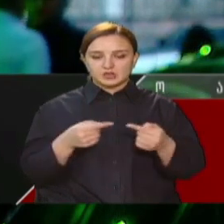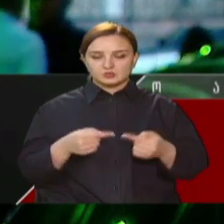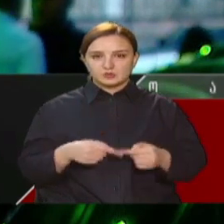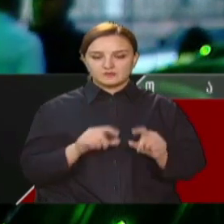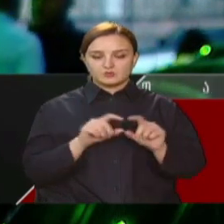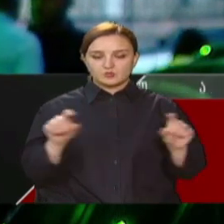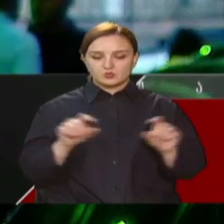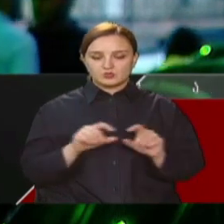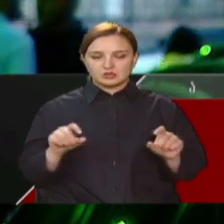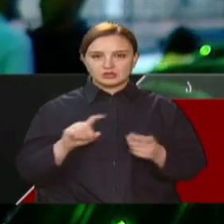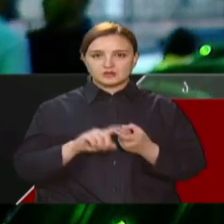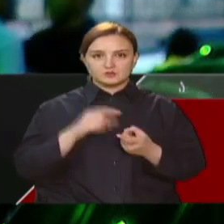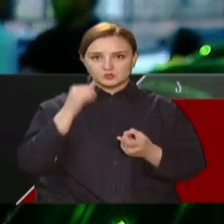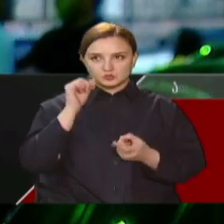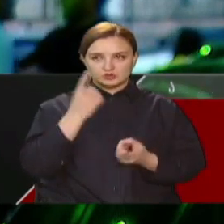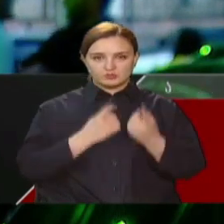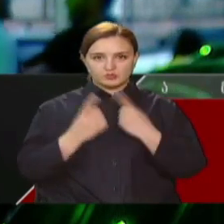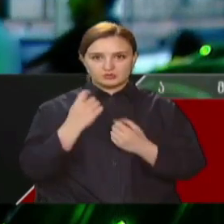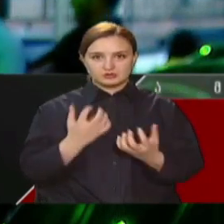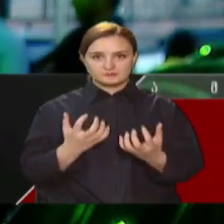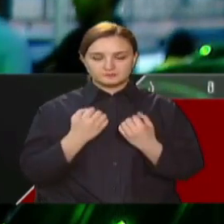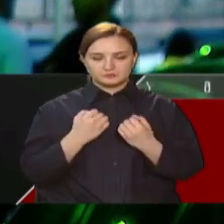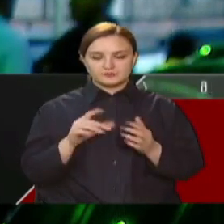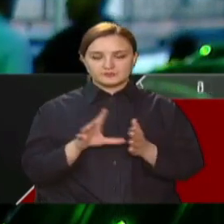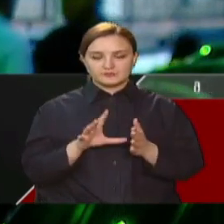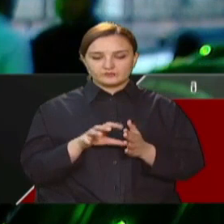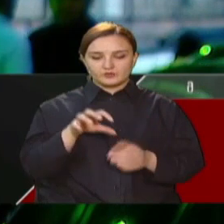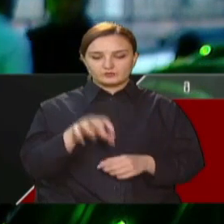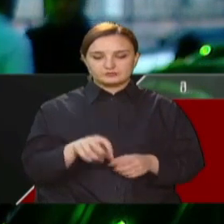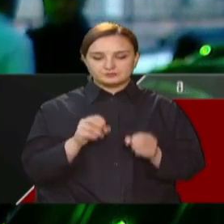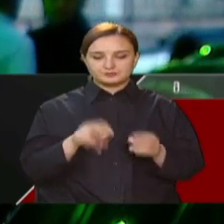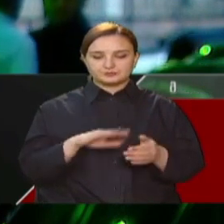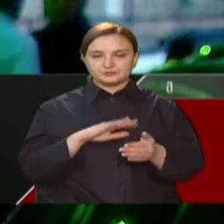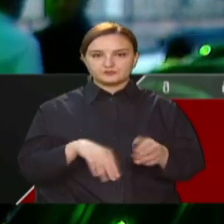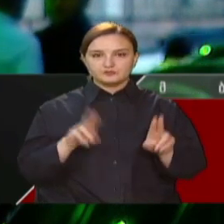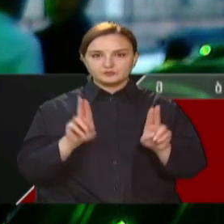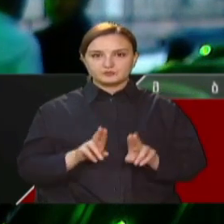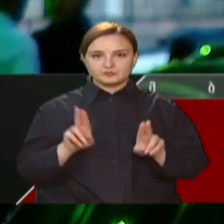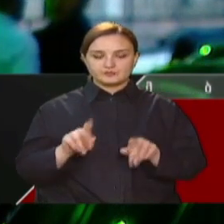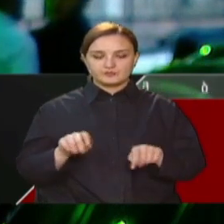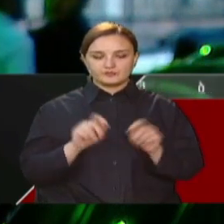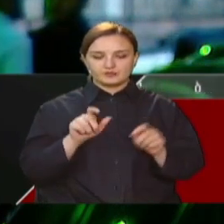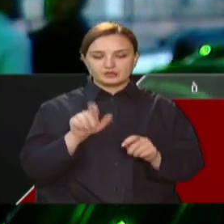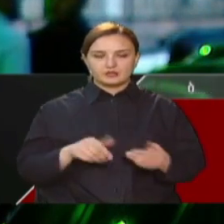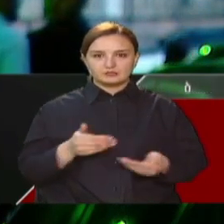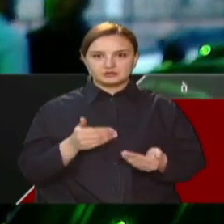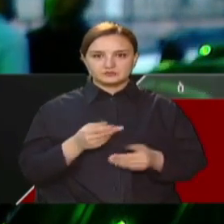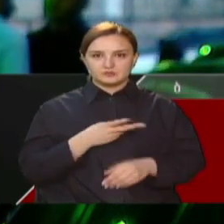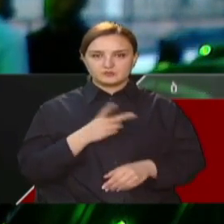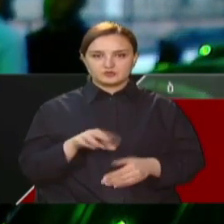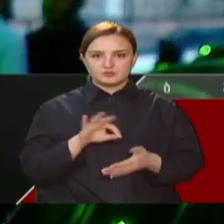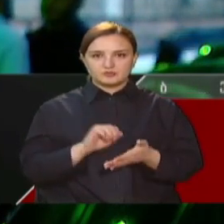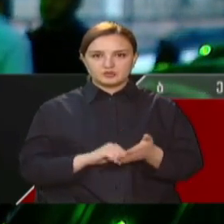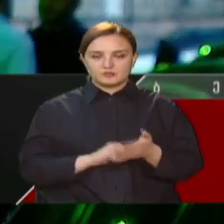რომელთა დაკავშირებითაც გუშინ შევიტყვეთ ინფორმაცია, ენერგოობიექტზე უსაფრთხოების წესების დარღვევით, რამაც ადამიანის სიცოცხლის მოსპობა